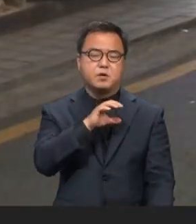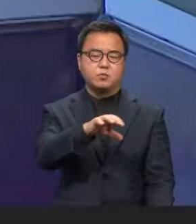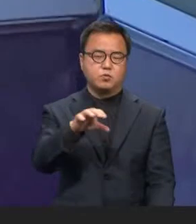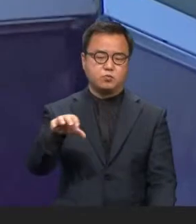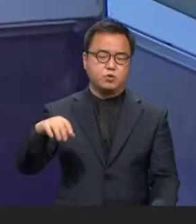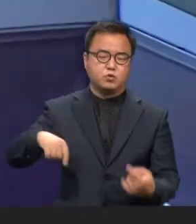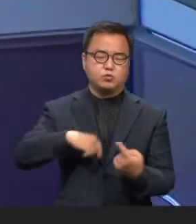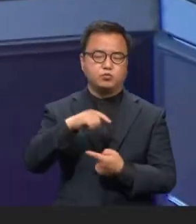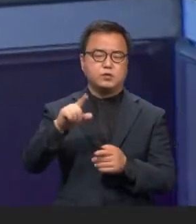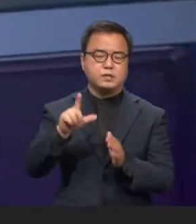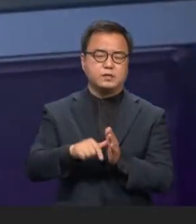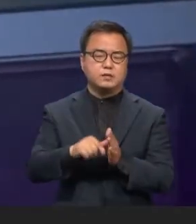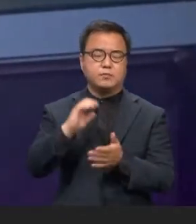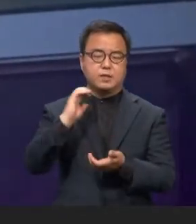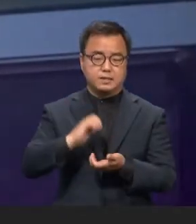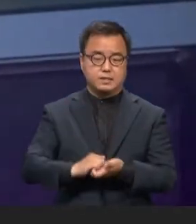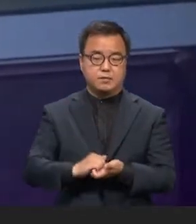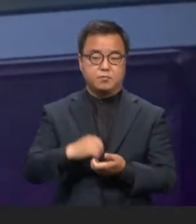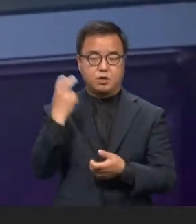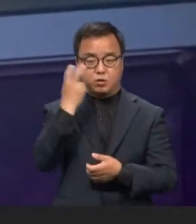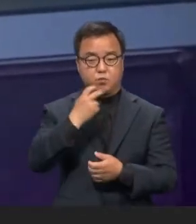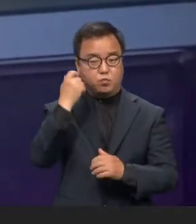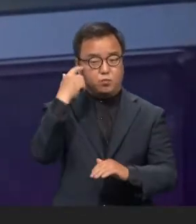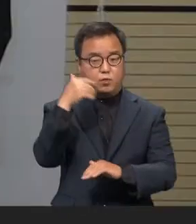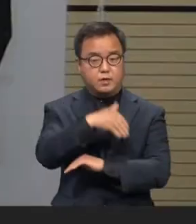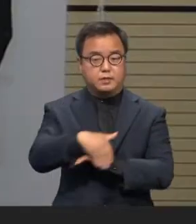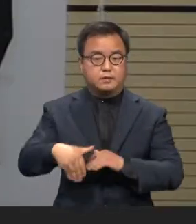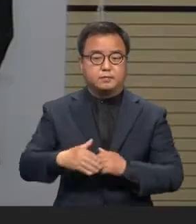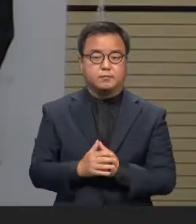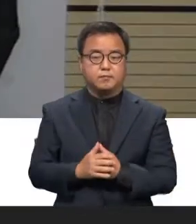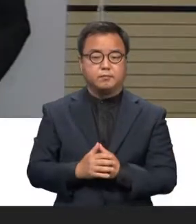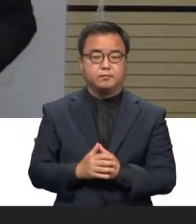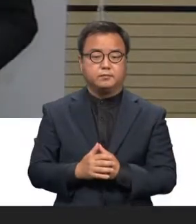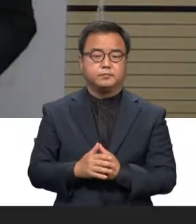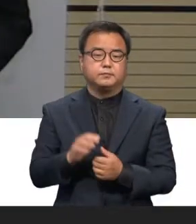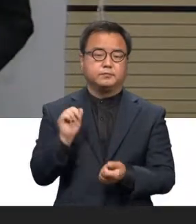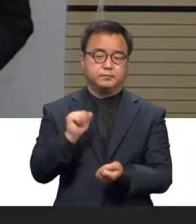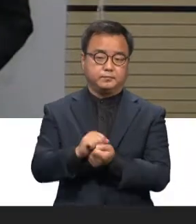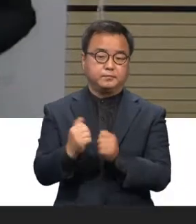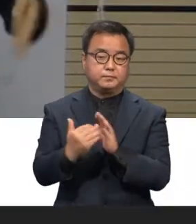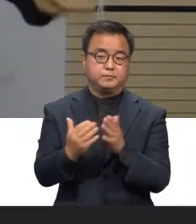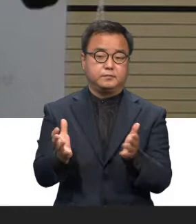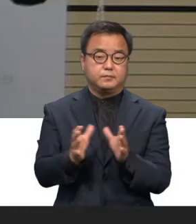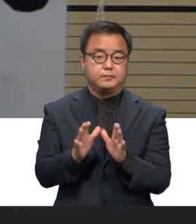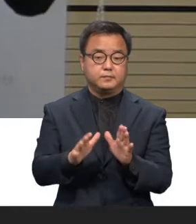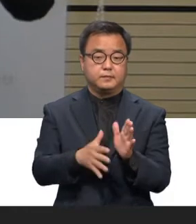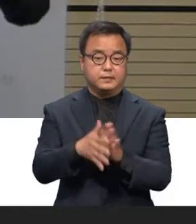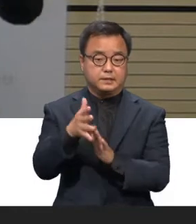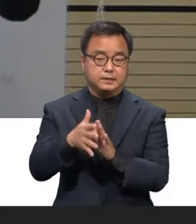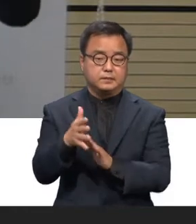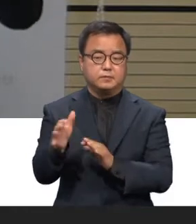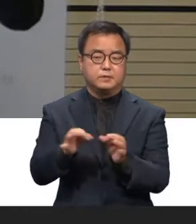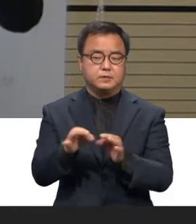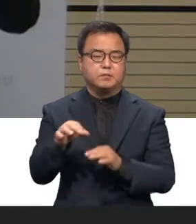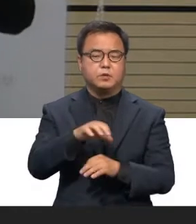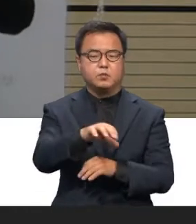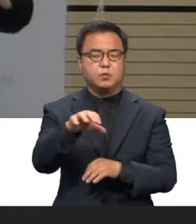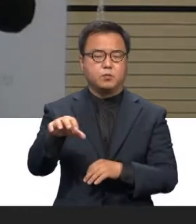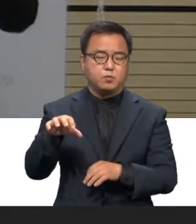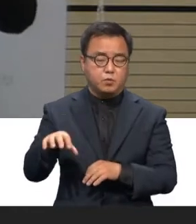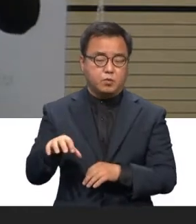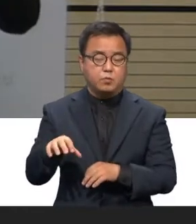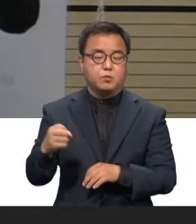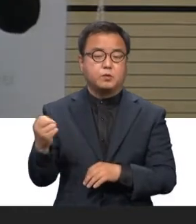시간 제한 등을 검토한다는 방침입니다 방역당국은 시설이나 사업장별로 참관 책임제 와